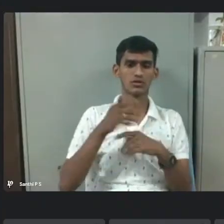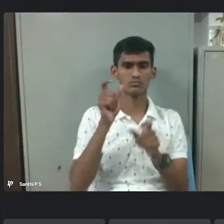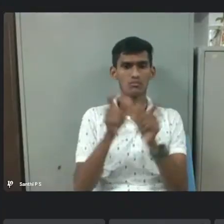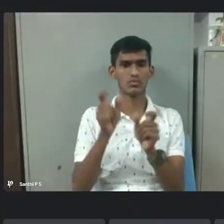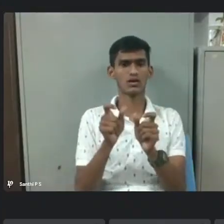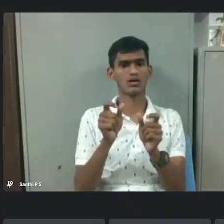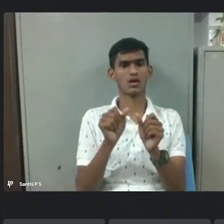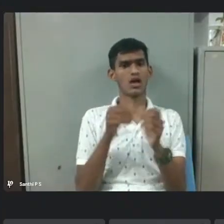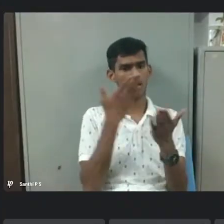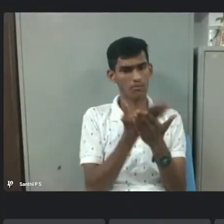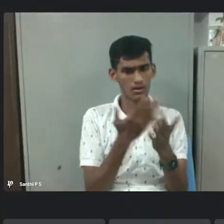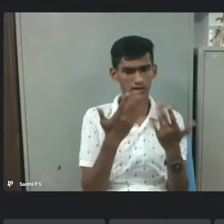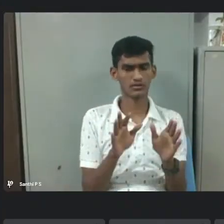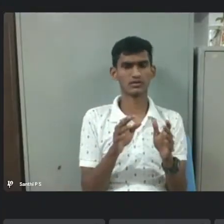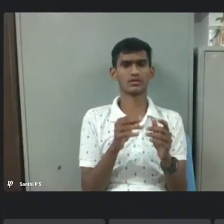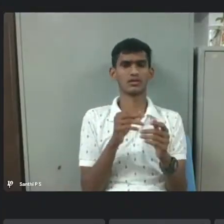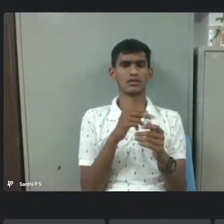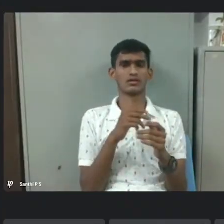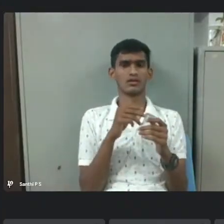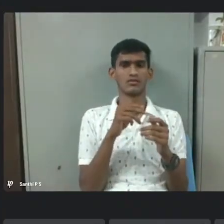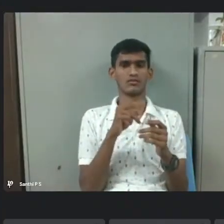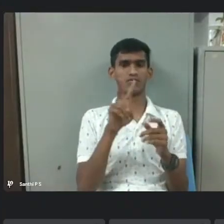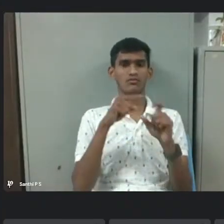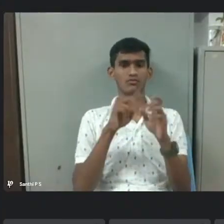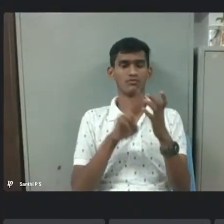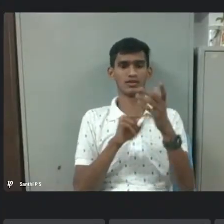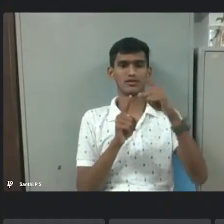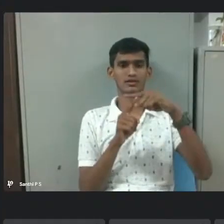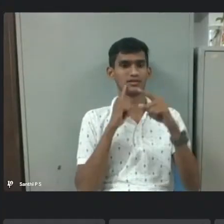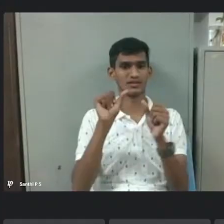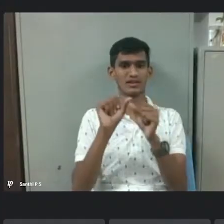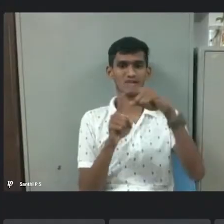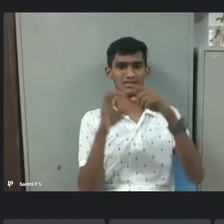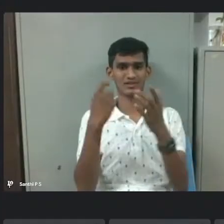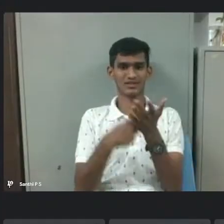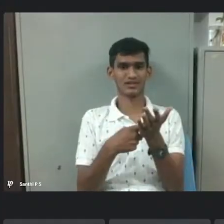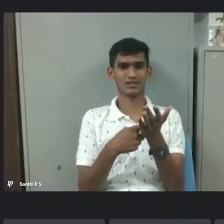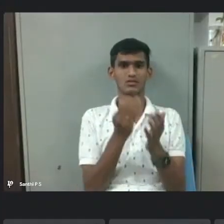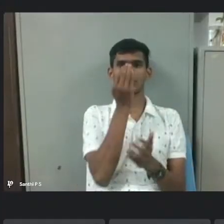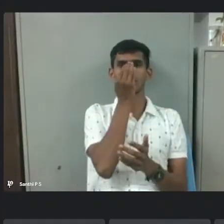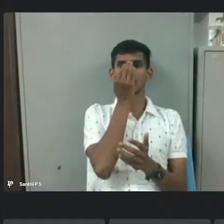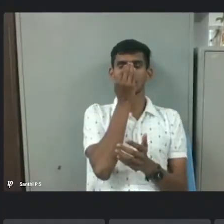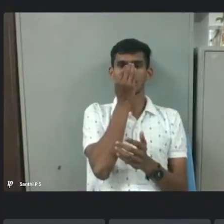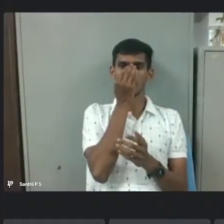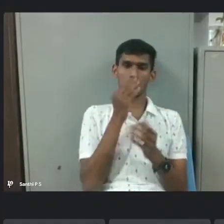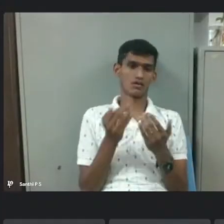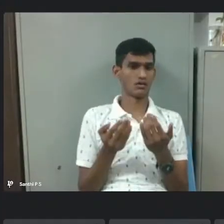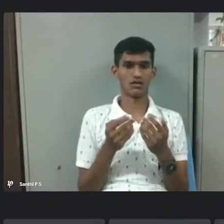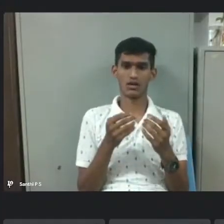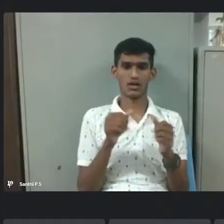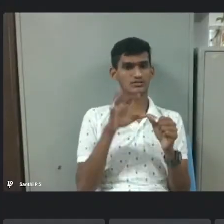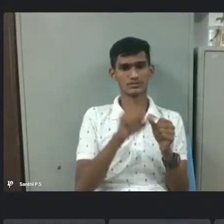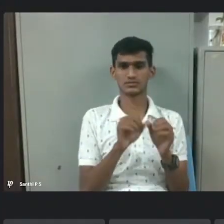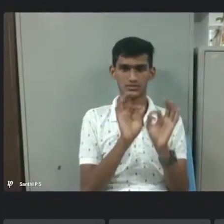സിവിയർ മെഡിക്കൽ നീഡ്സ് ഉള്ളവർക്ക് പോലെ, ഇപ്പോൾ വെന്റിലേറ്റർ ഉള്ളവർക്കും അങ്ങനെയുള്ളവർക്കൊക്കെ പോലെയുള്ള സംവിധാനങ്ങളുണ്ട്. അതൊരു വികസിത രാജ്യമാണ്, ഡെവലപ്ഡ്